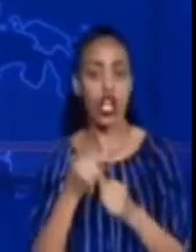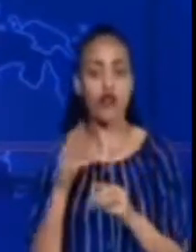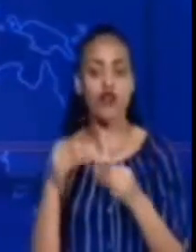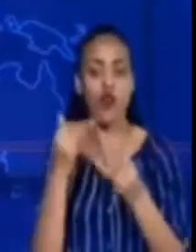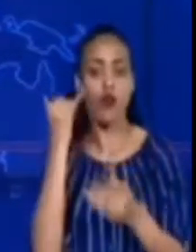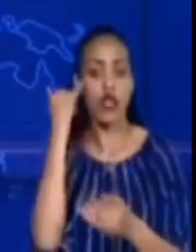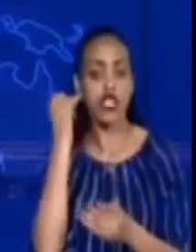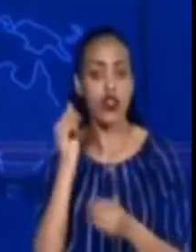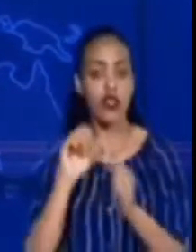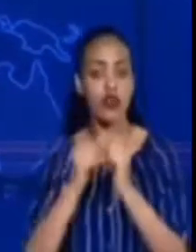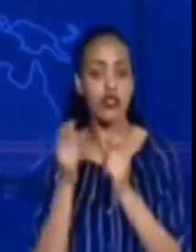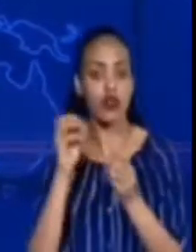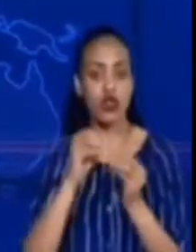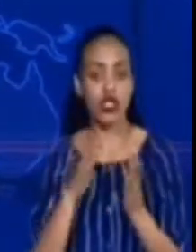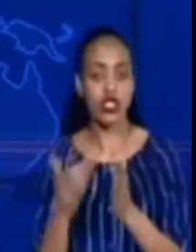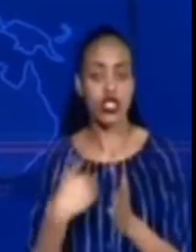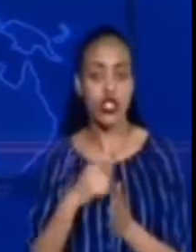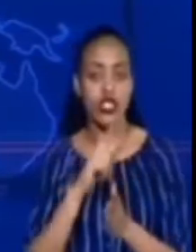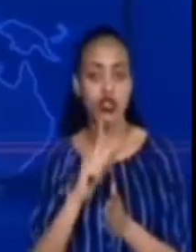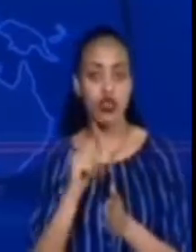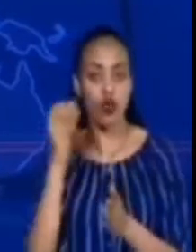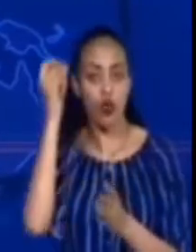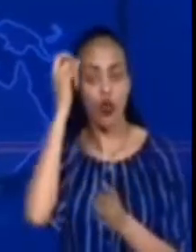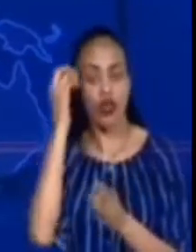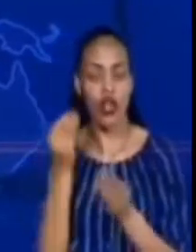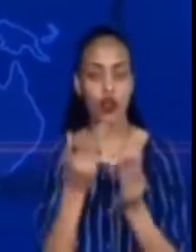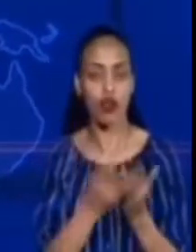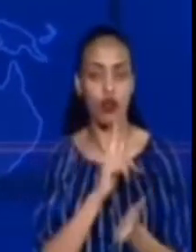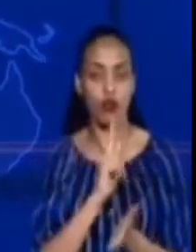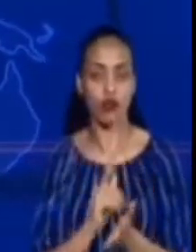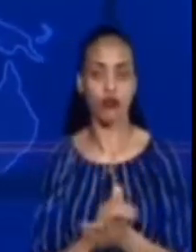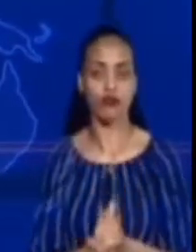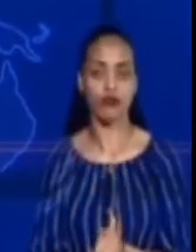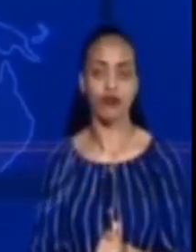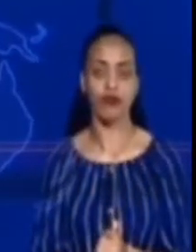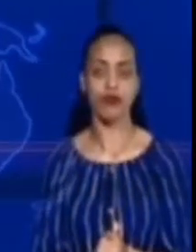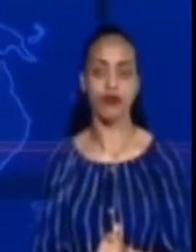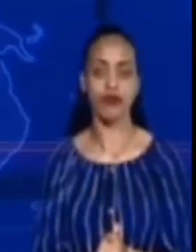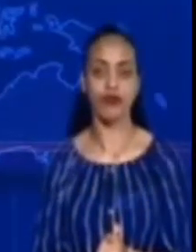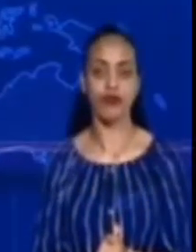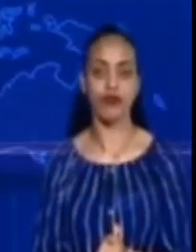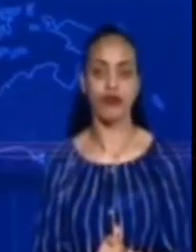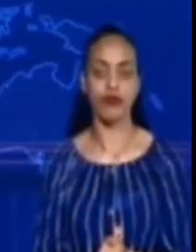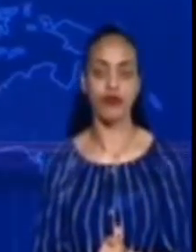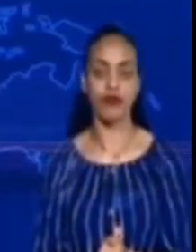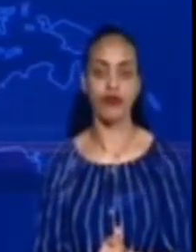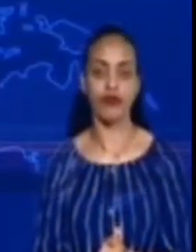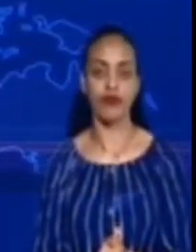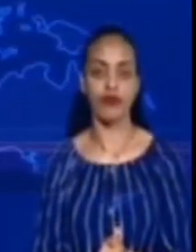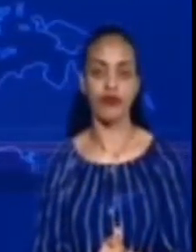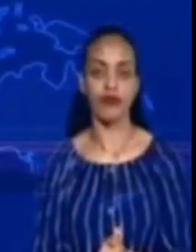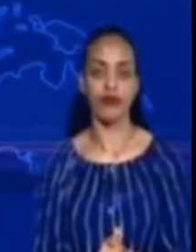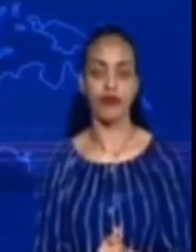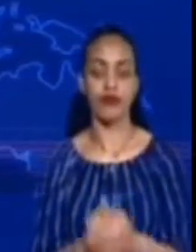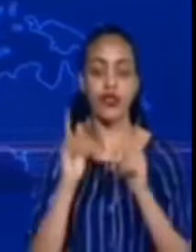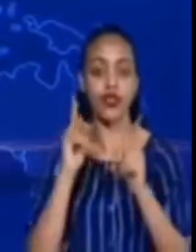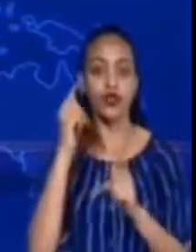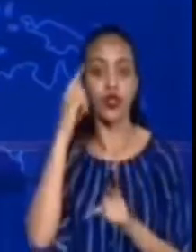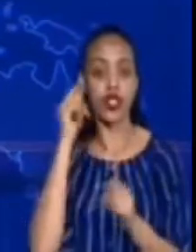የሚያወራው? ኢትዮጵያ ውስጥ ነው እዴ? ኢትዮጵያ ውስጥ ነው ወይ? ኢትዮጵያ ውስጥ ከሆነ አስተማሪዎቻችን ናቸው እየሞቱ ያሉት።